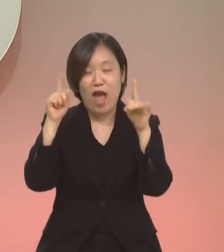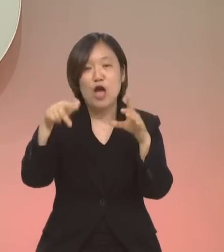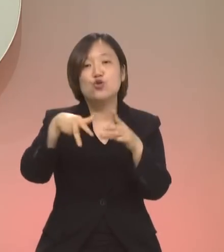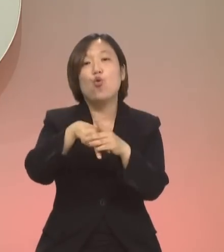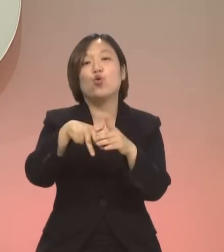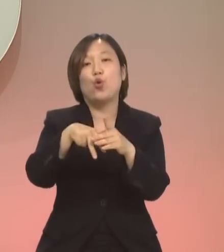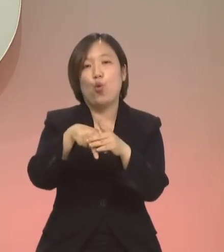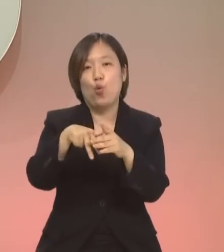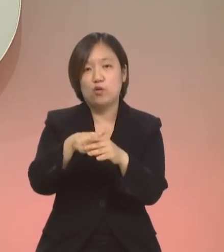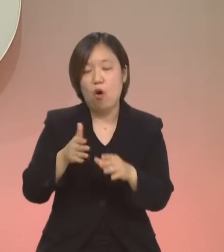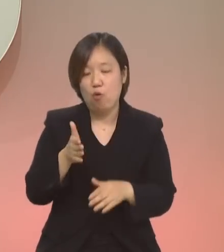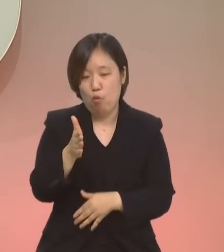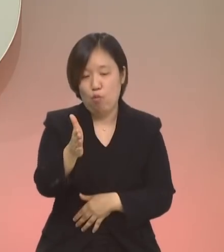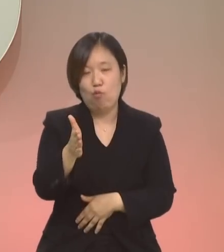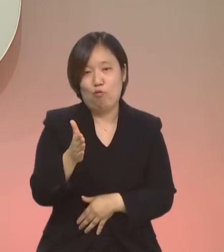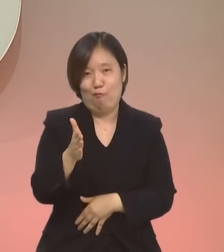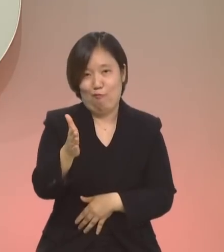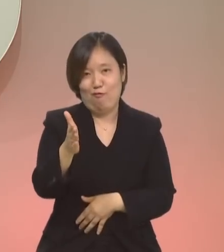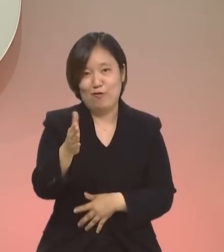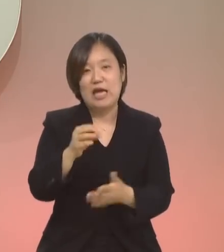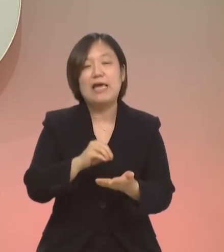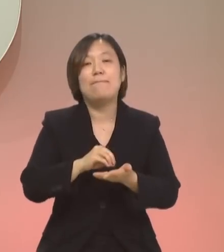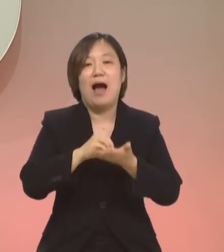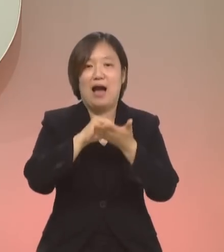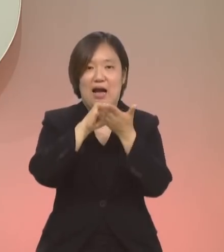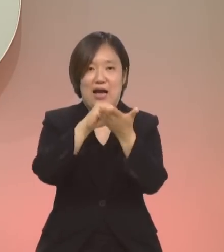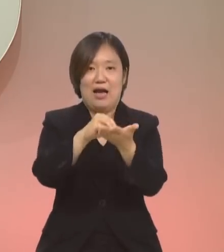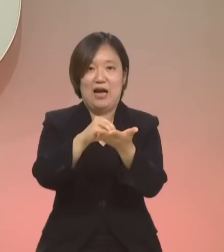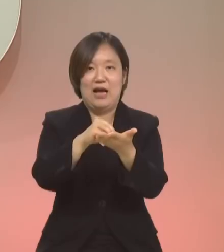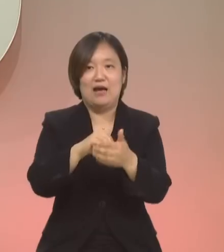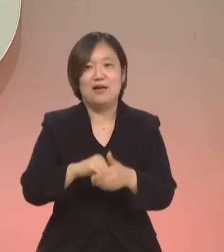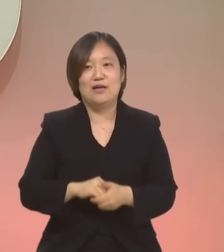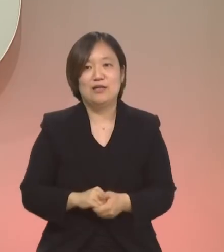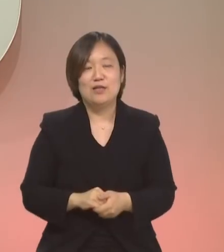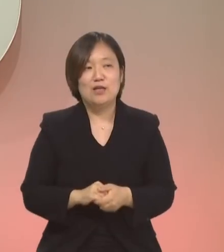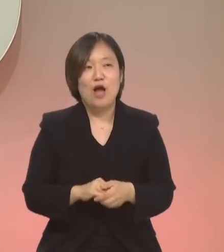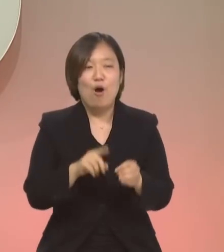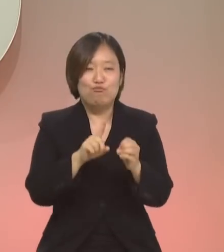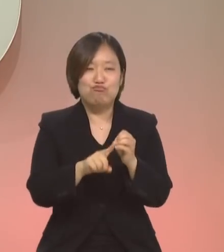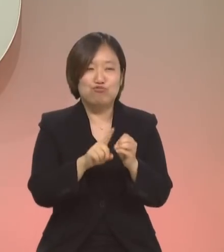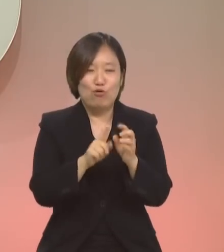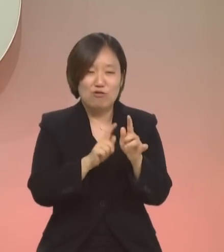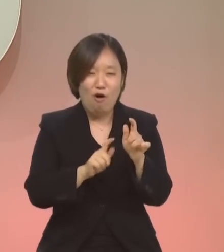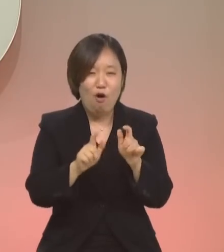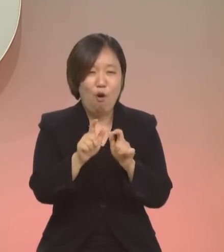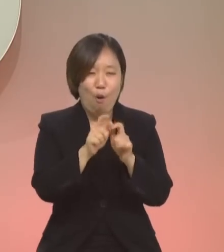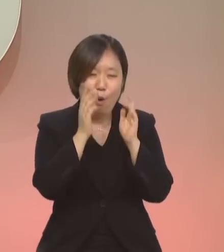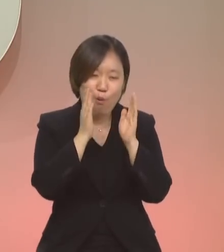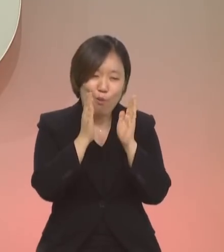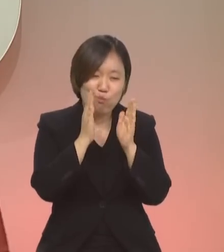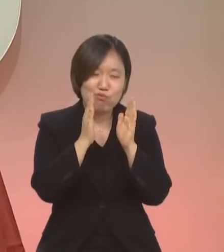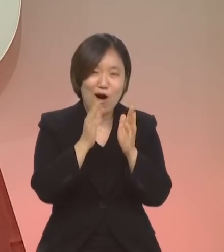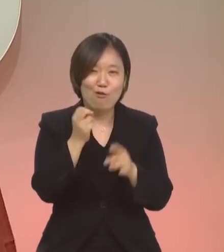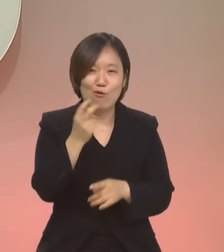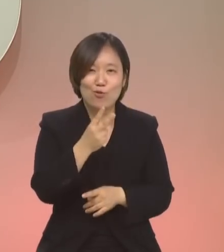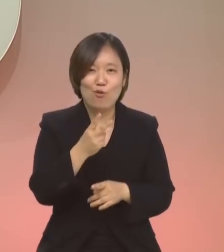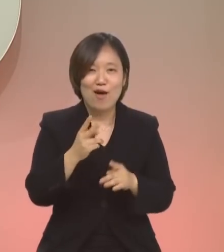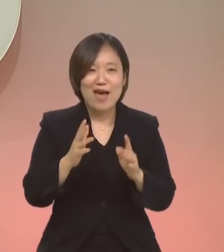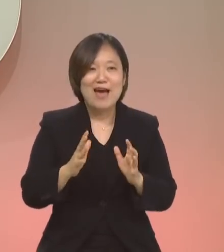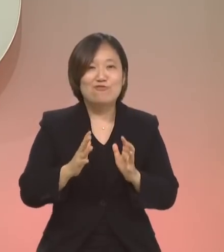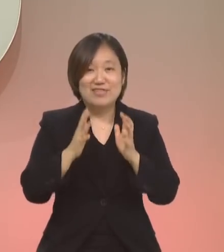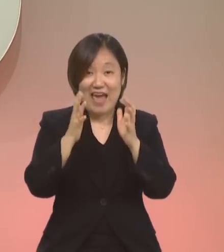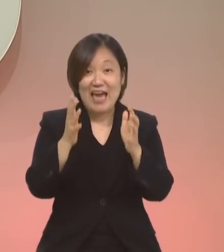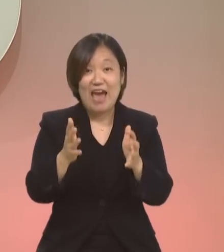종교학적으로 가겠죠 종교학 종교학을 이제 공부하고 불교를 좀 더 깊이에 이제 세계 불교